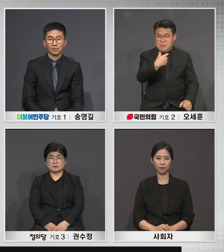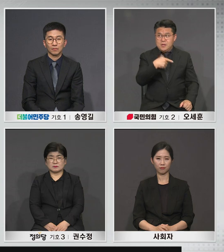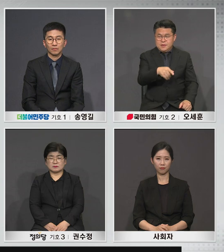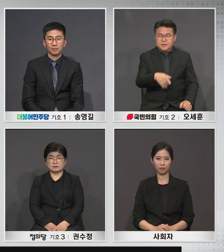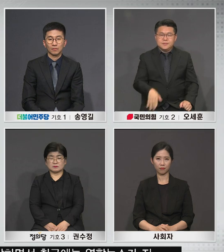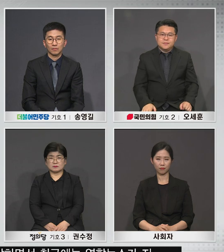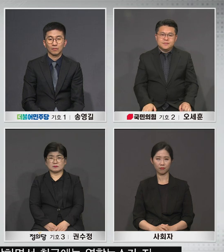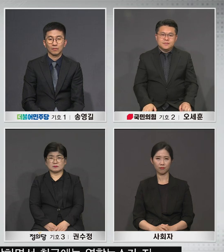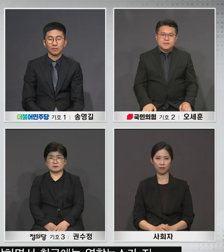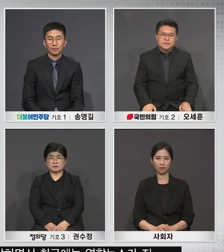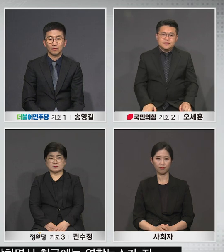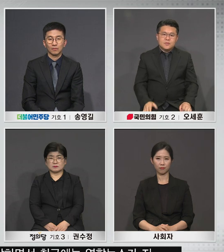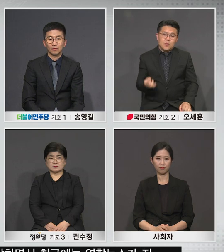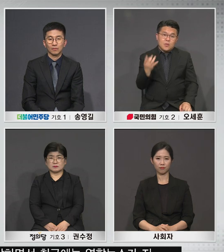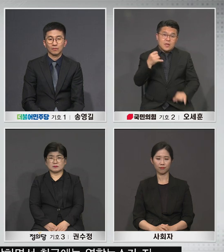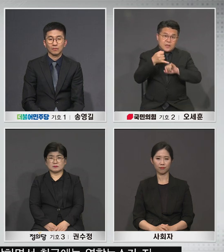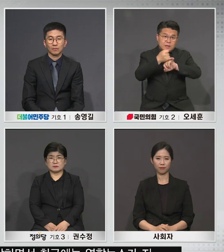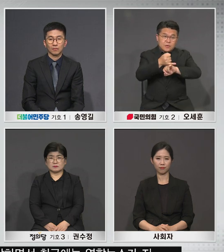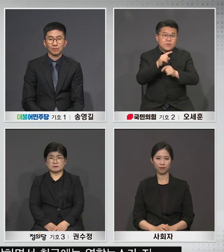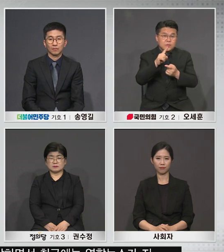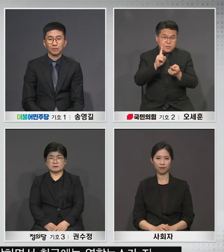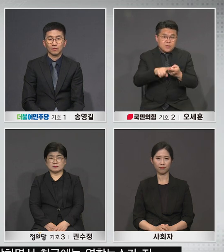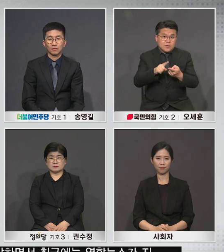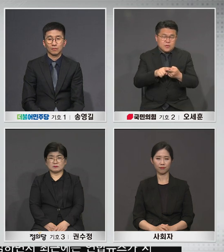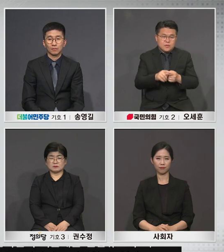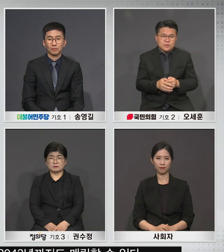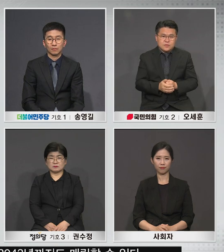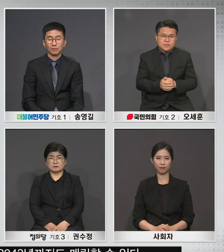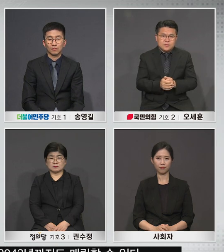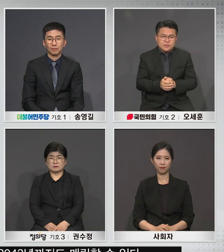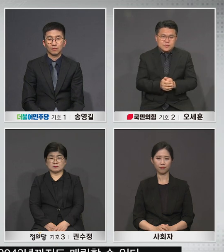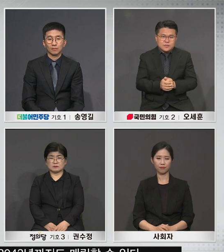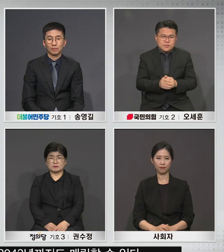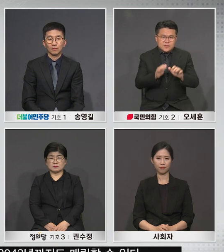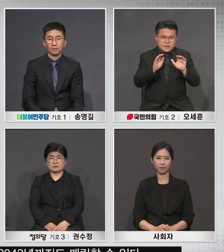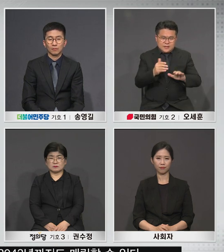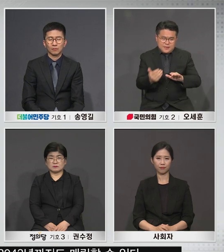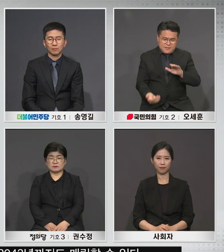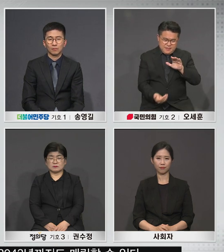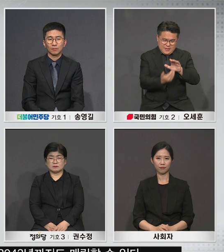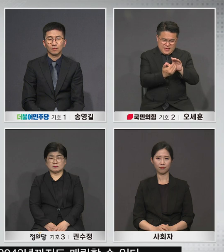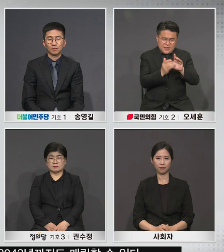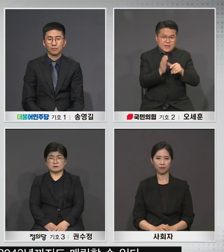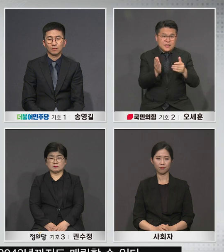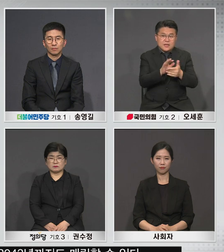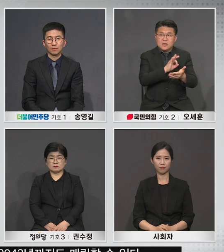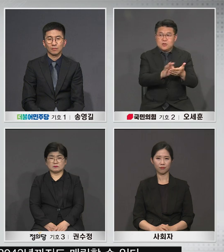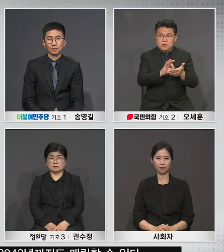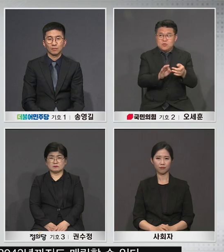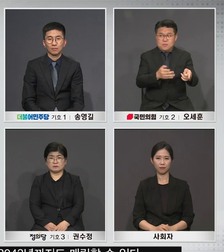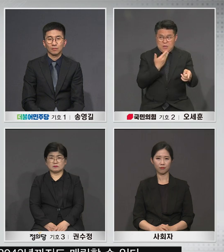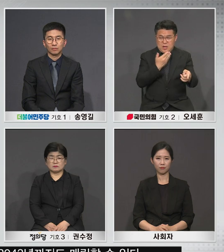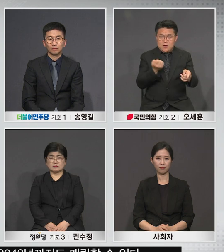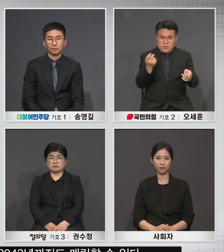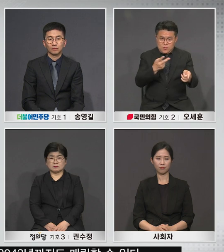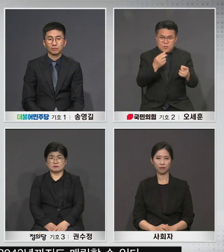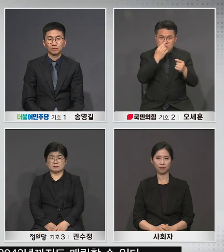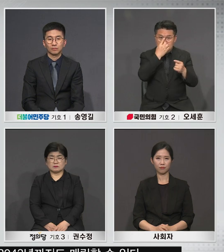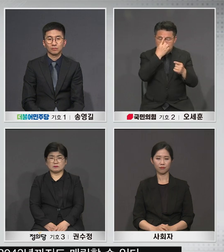따라서 당초에 약속했던 것처럼 3-109가 가득 찰 때까지 쓰면 되는 것이고요. 물론